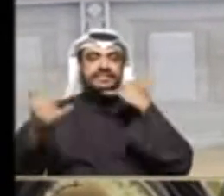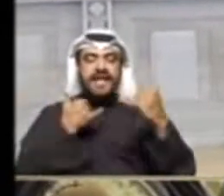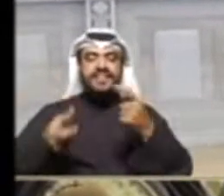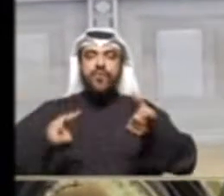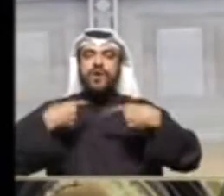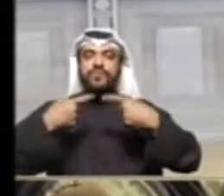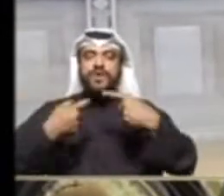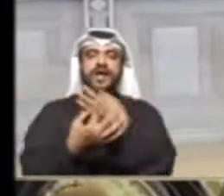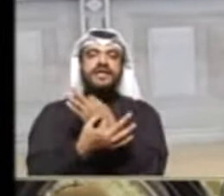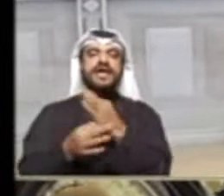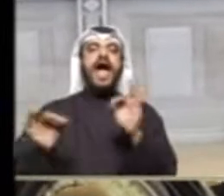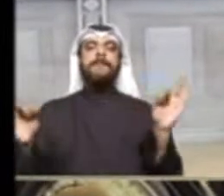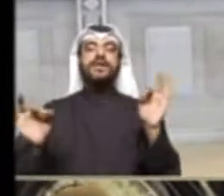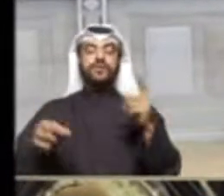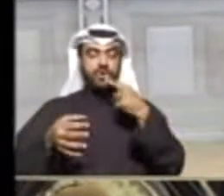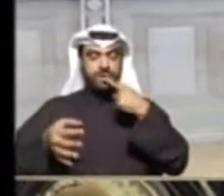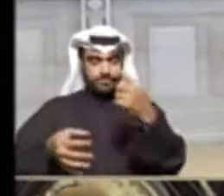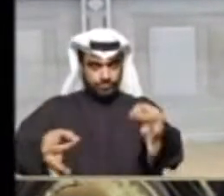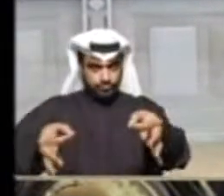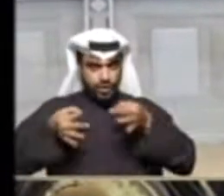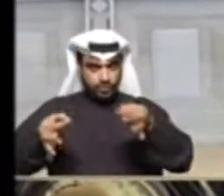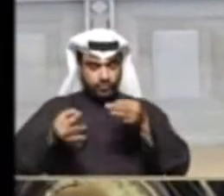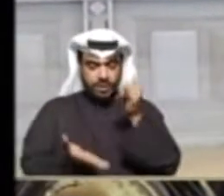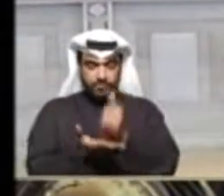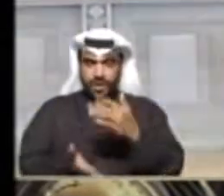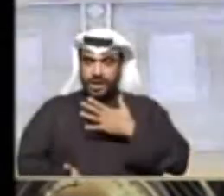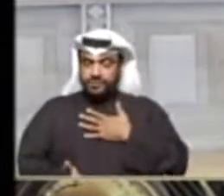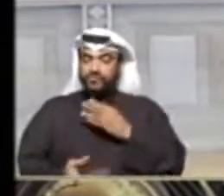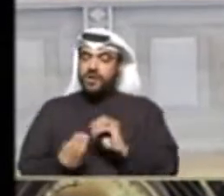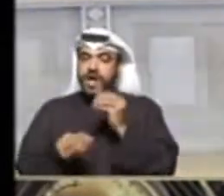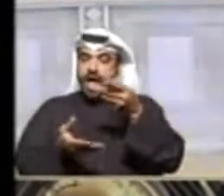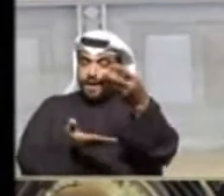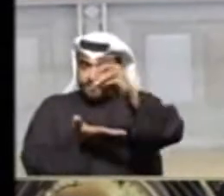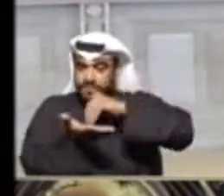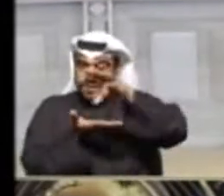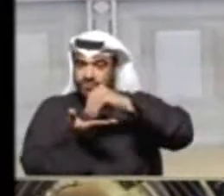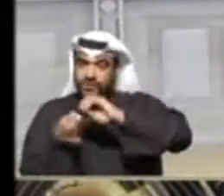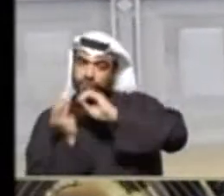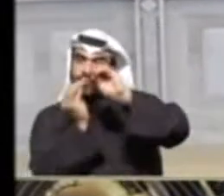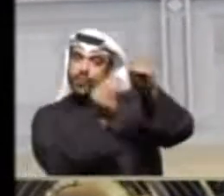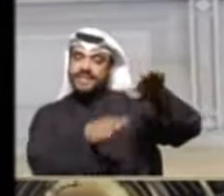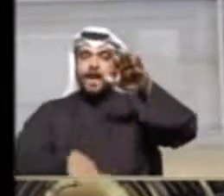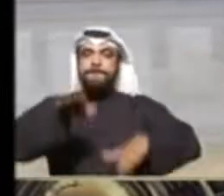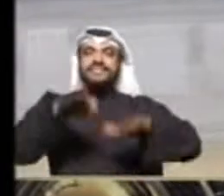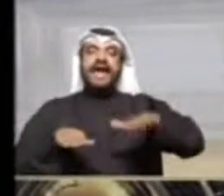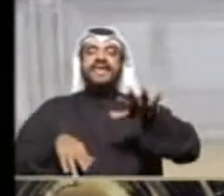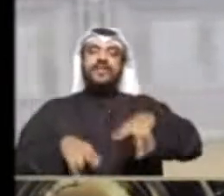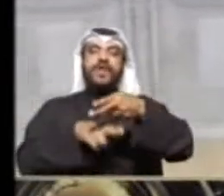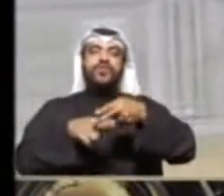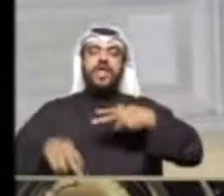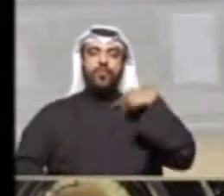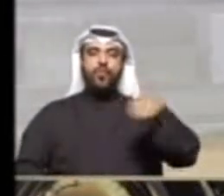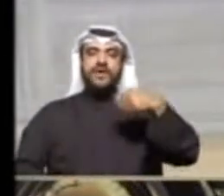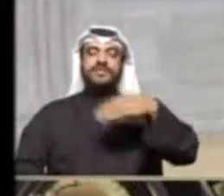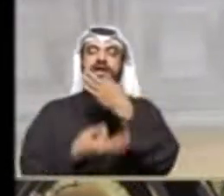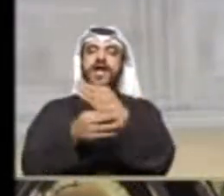الإقليمي للاتصالات مع الالتزام بأن يؤول فائق الإيرادات التي تحققها الهيئة إلى الميزانية العامة للدولة، وذلك